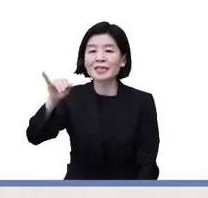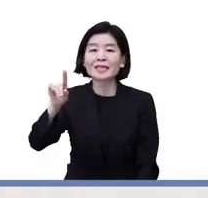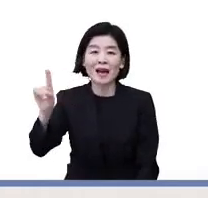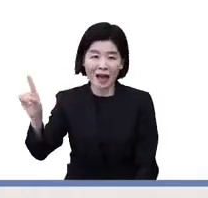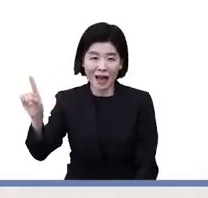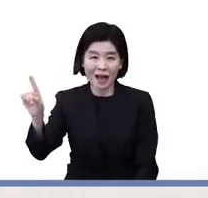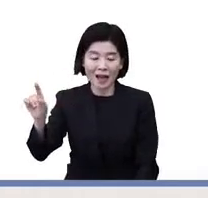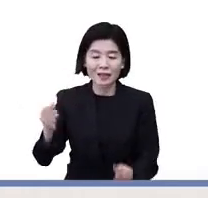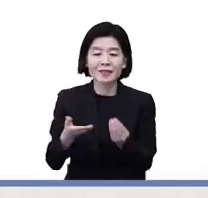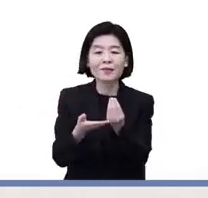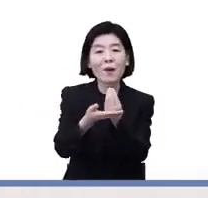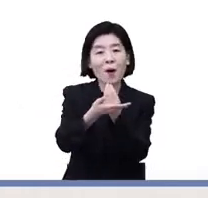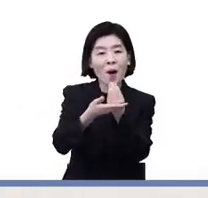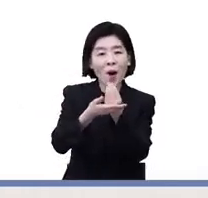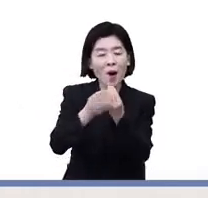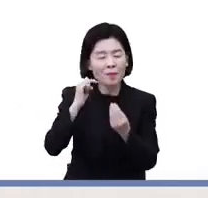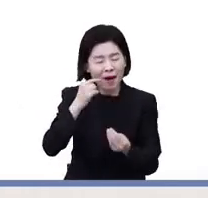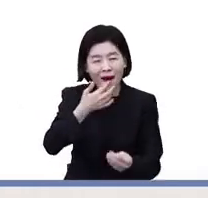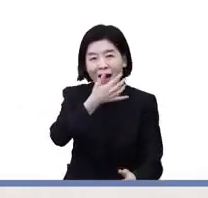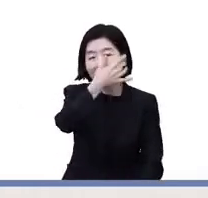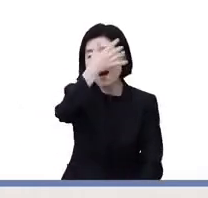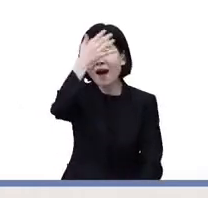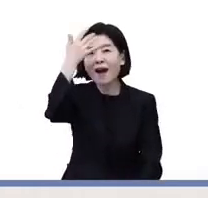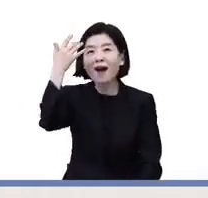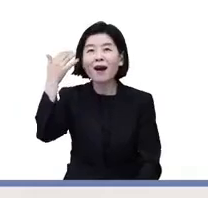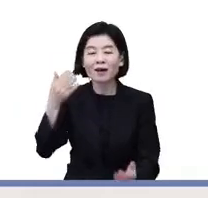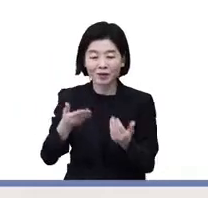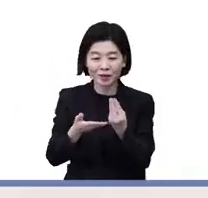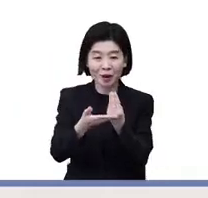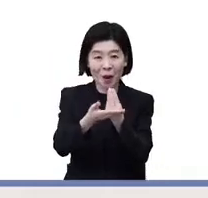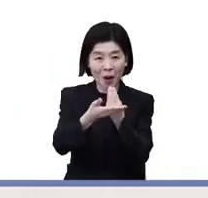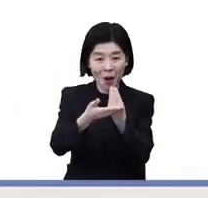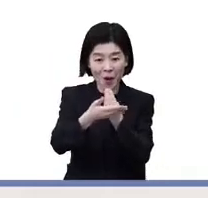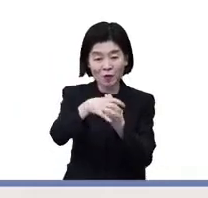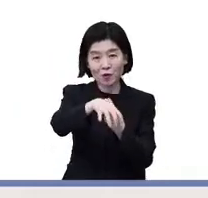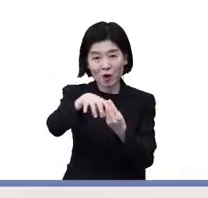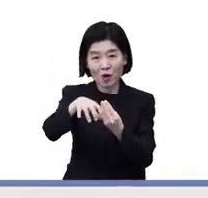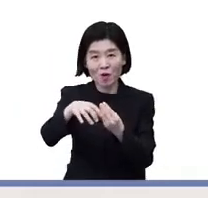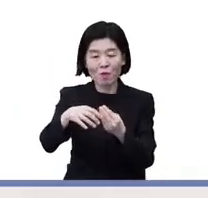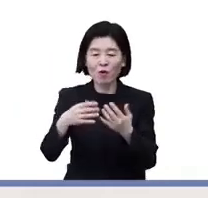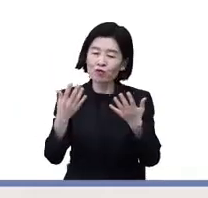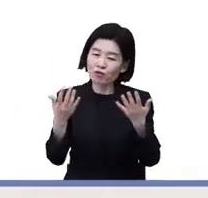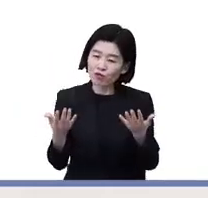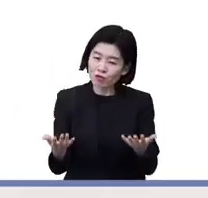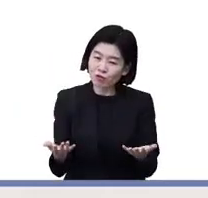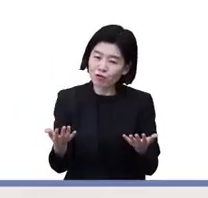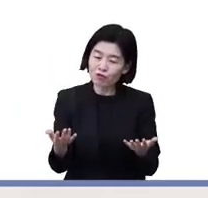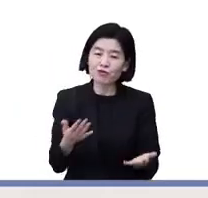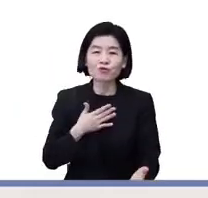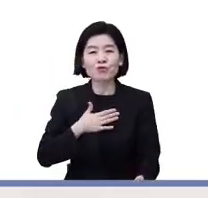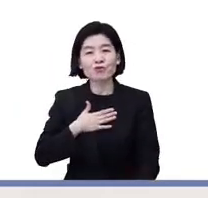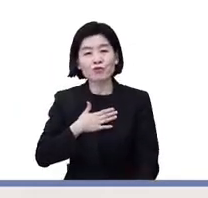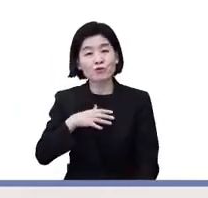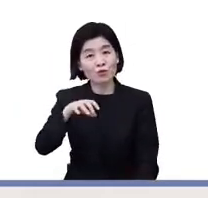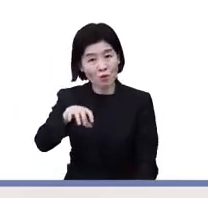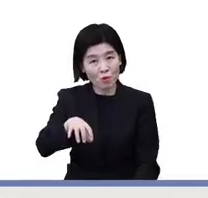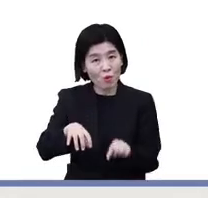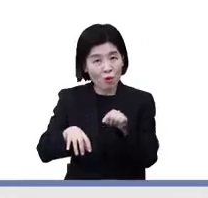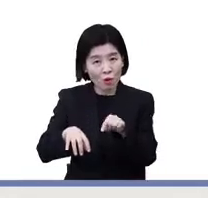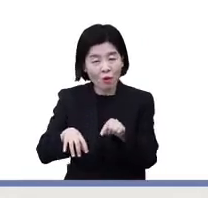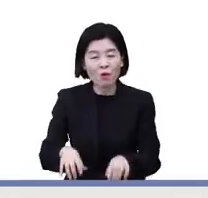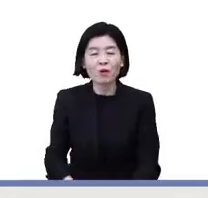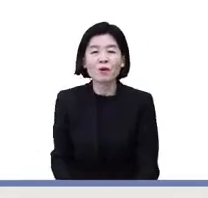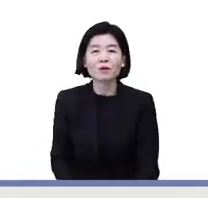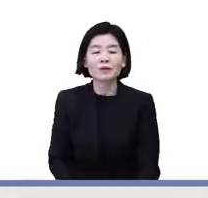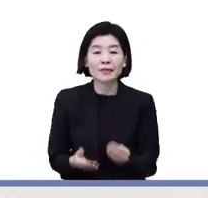이런 아름다운 휴양섬들이 많이 있는 지역이라고 해요. 휴가들을 많이 가는 곳이죠. 그런데 이 섬만이 아니라